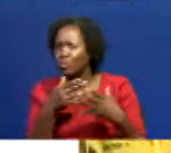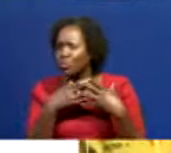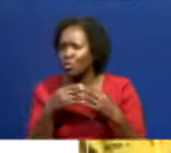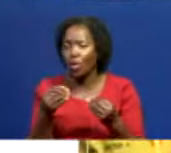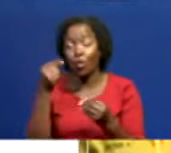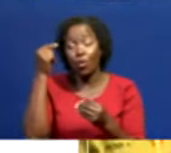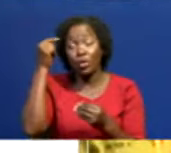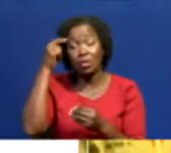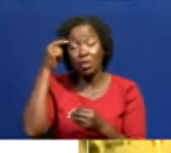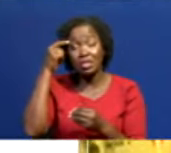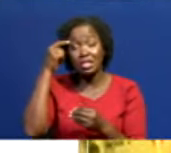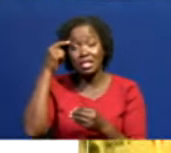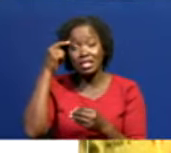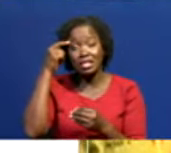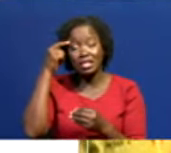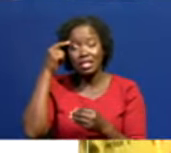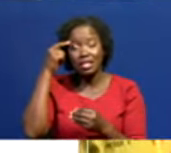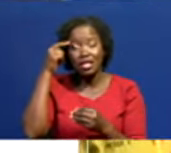tukafikiri tutapata